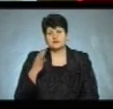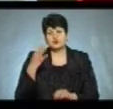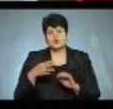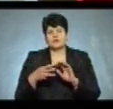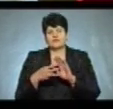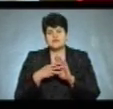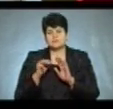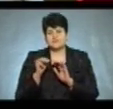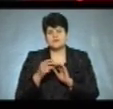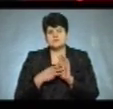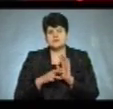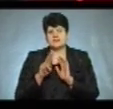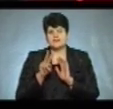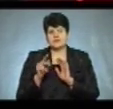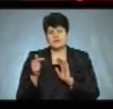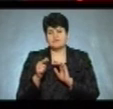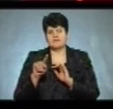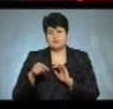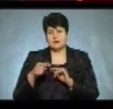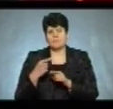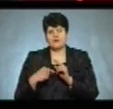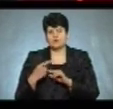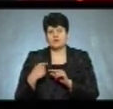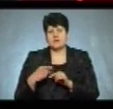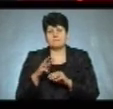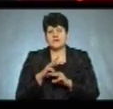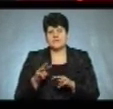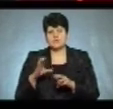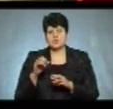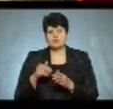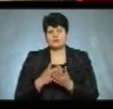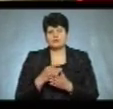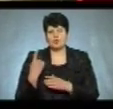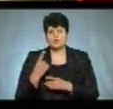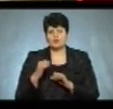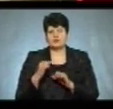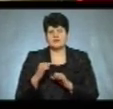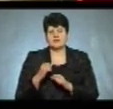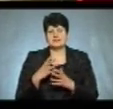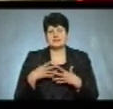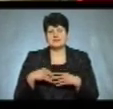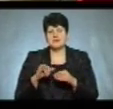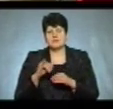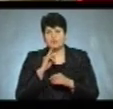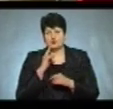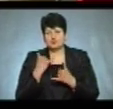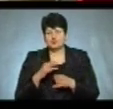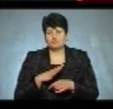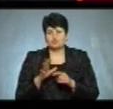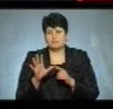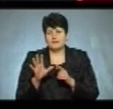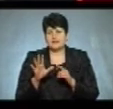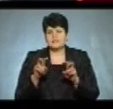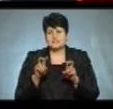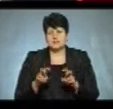48 082 гривні вимагає повернути Міністерство соцполітики в обласного управління сім'ї та молоді. Сьогодні відбулося п'яте